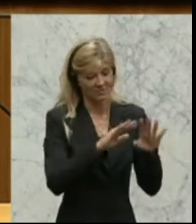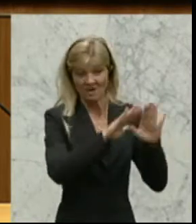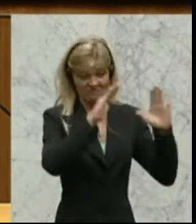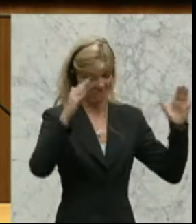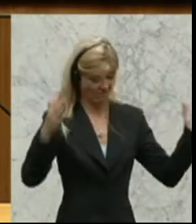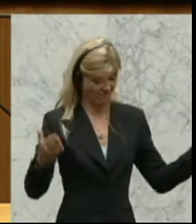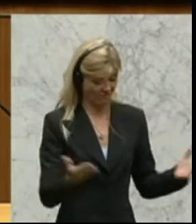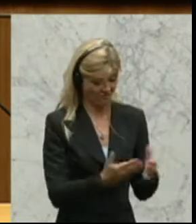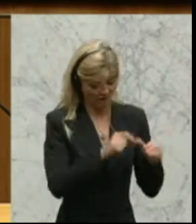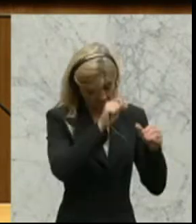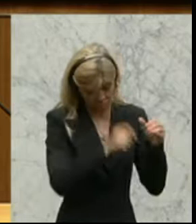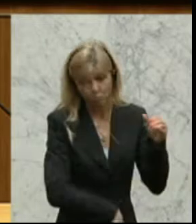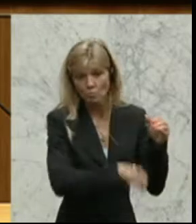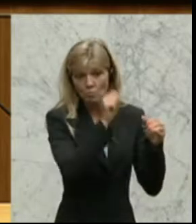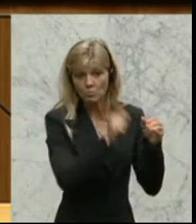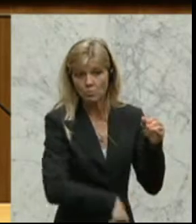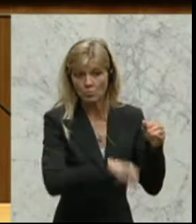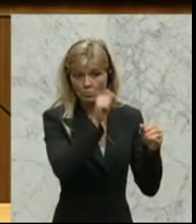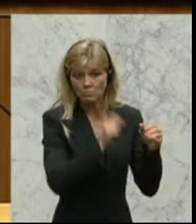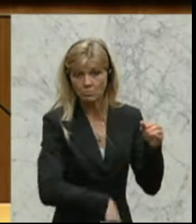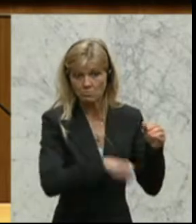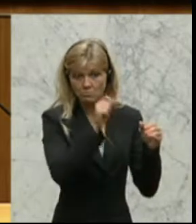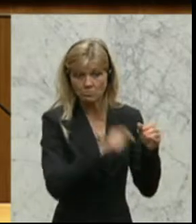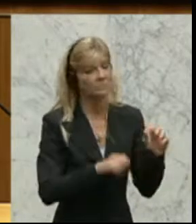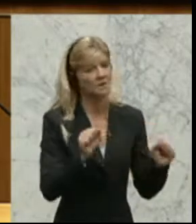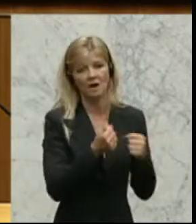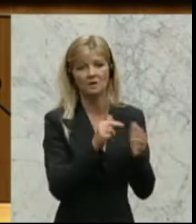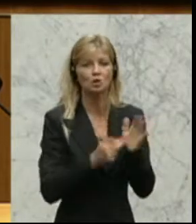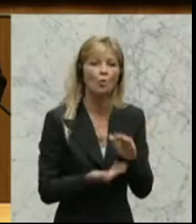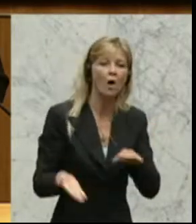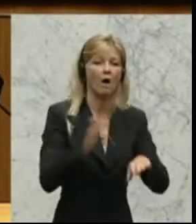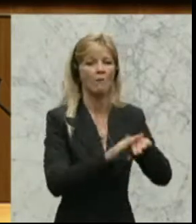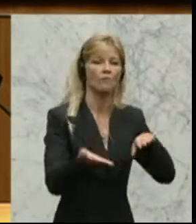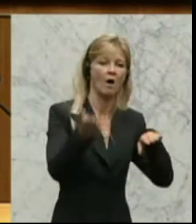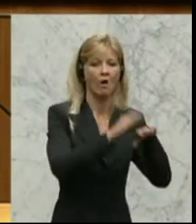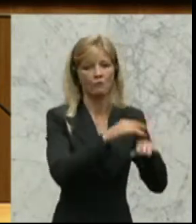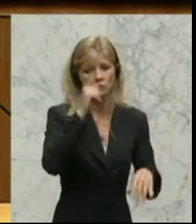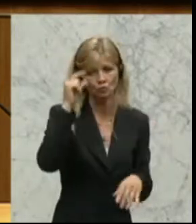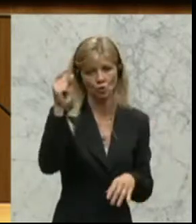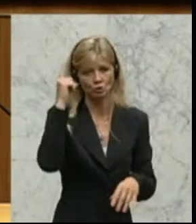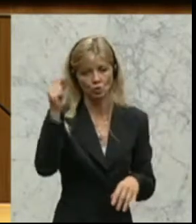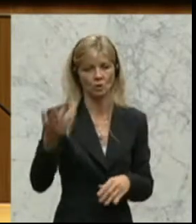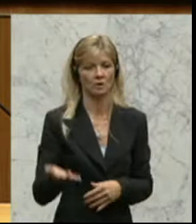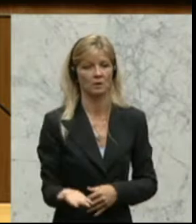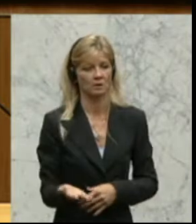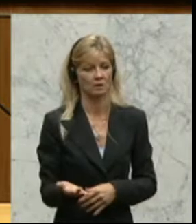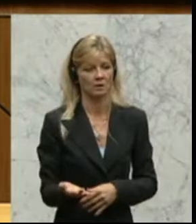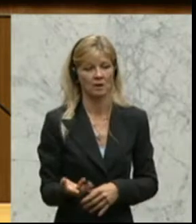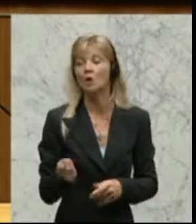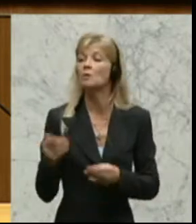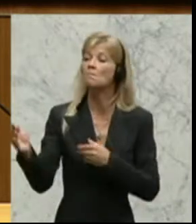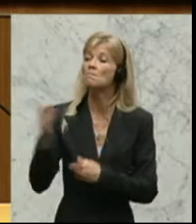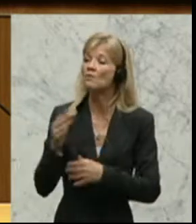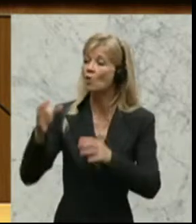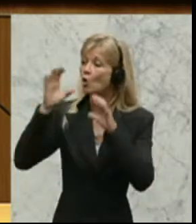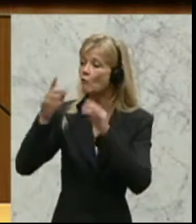Steuern hineinschmeißen. Aber auch die ÖVP, bevor jetzt die ÖVP klatscht, auch die ÖVP möchte